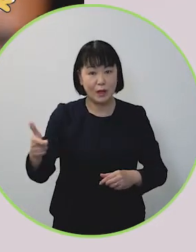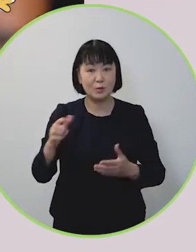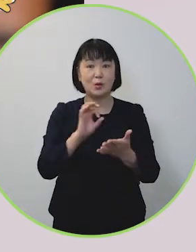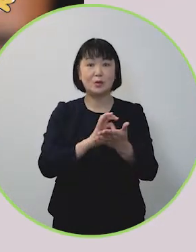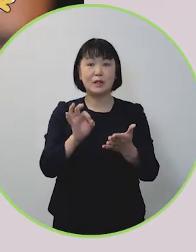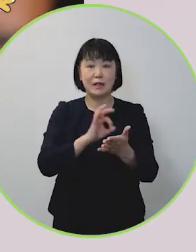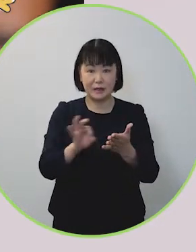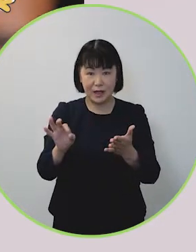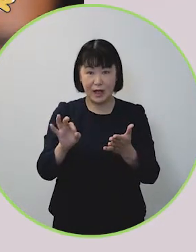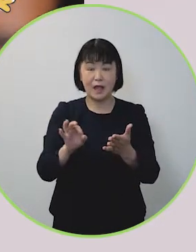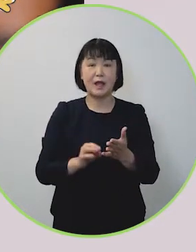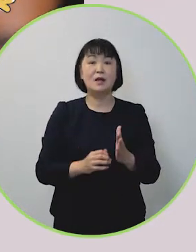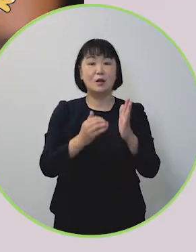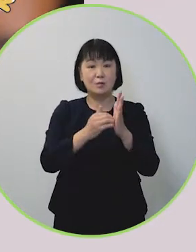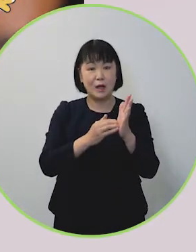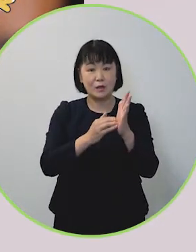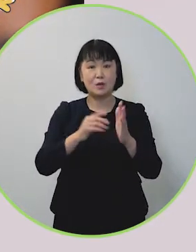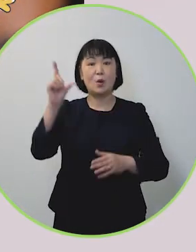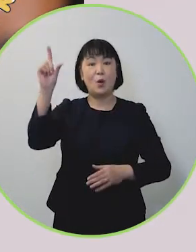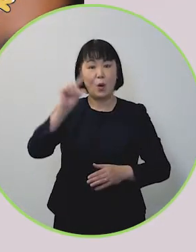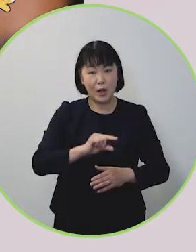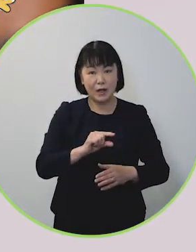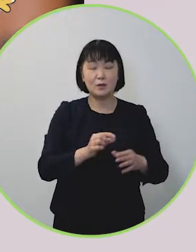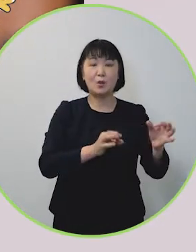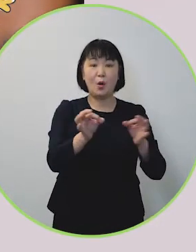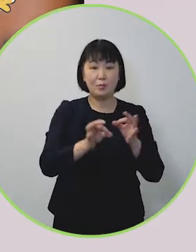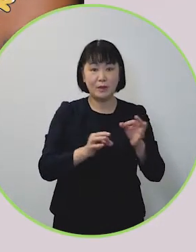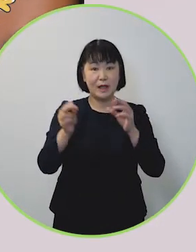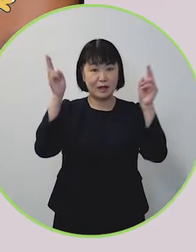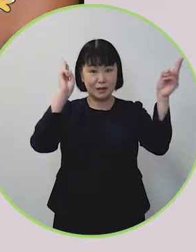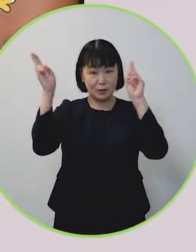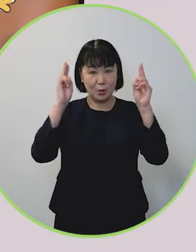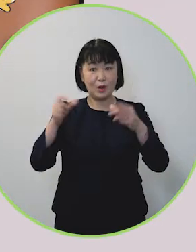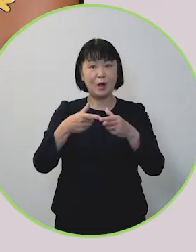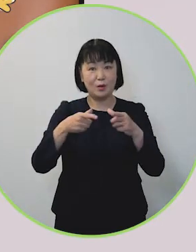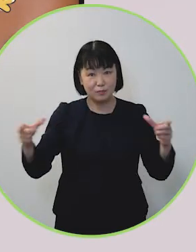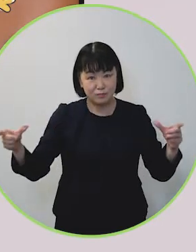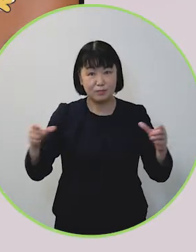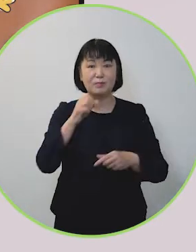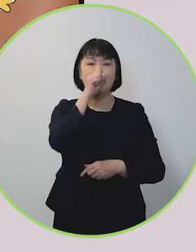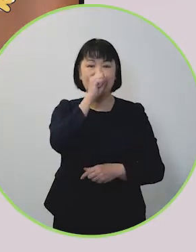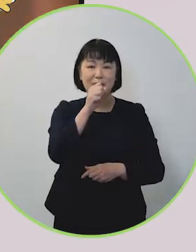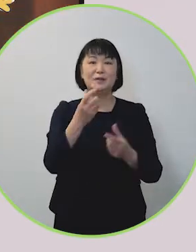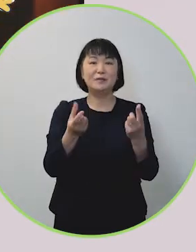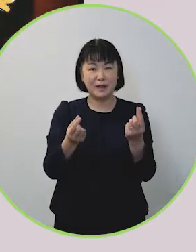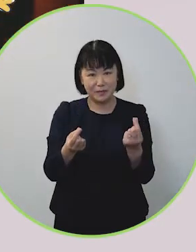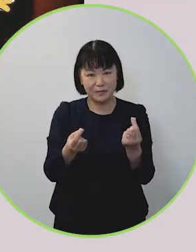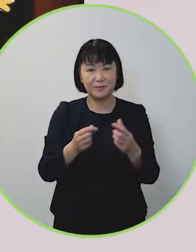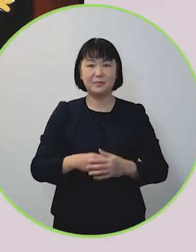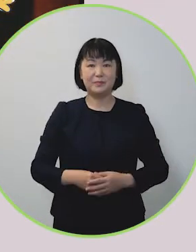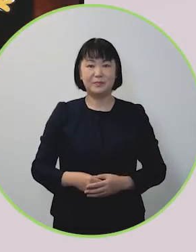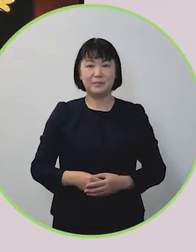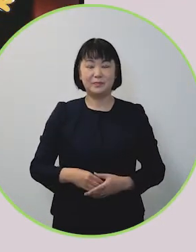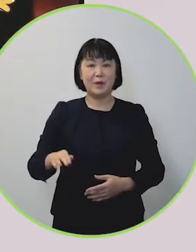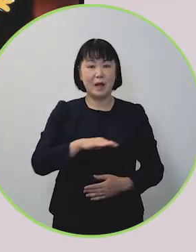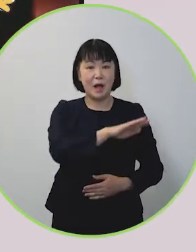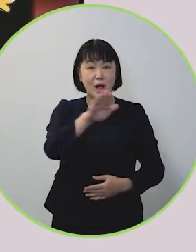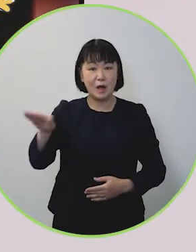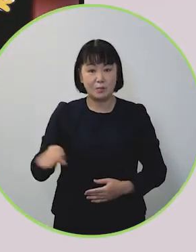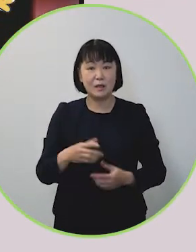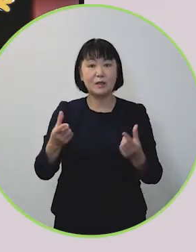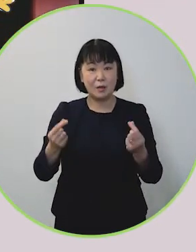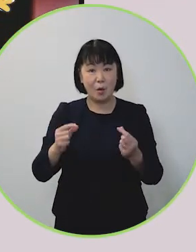紙製品を使用して立つプラに取り組むお店や企業が増えていくといいよねぇみんなも